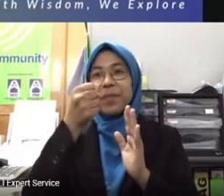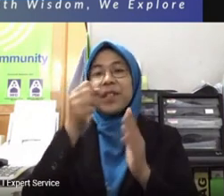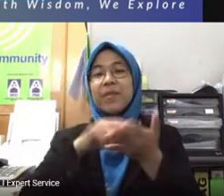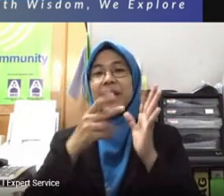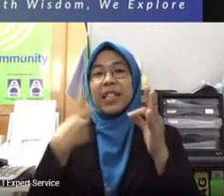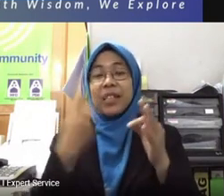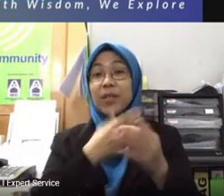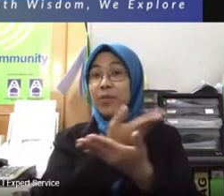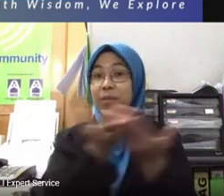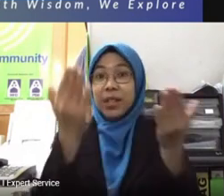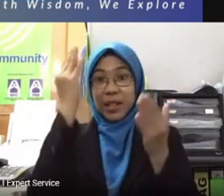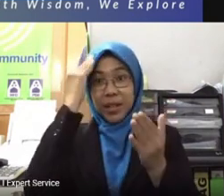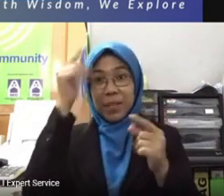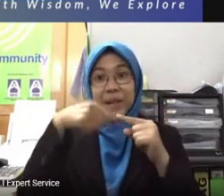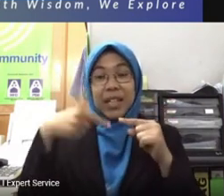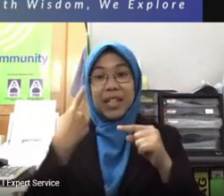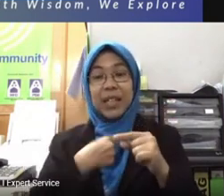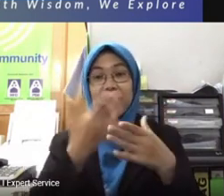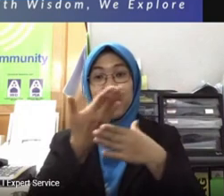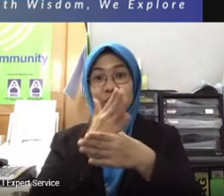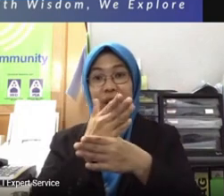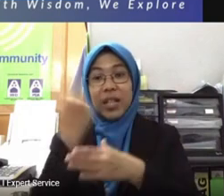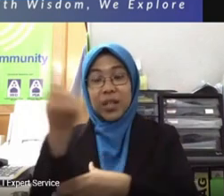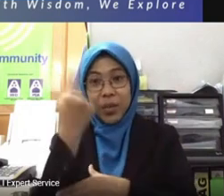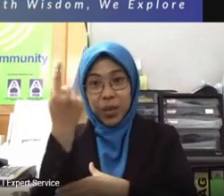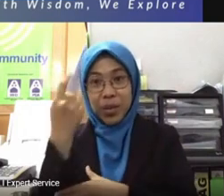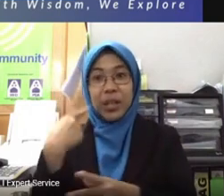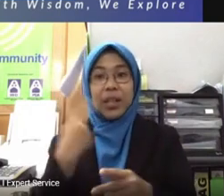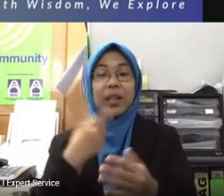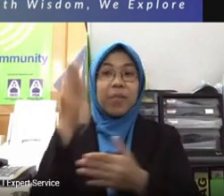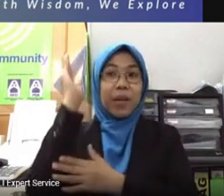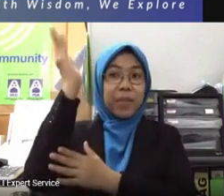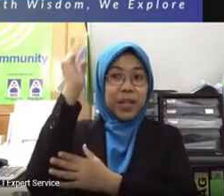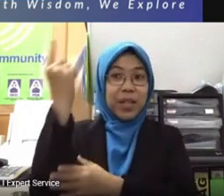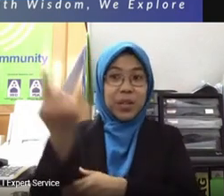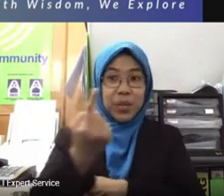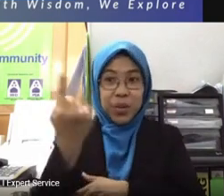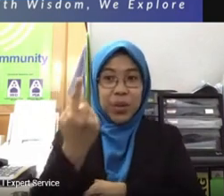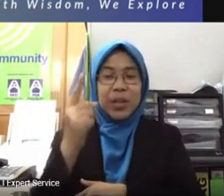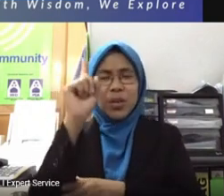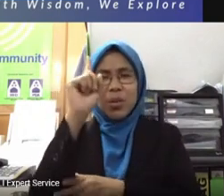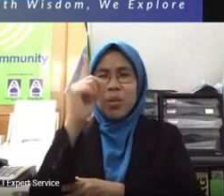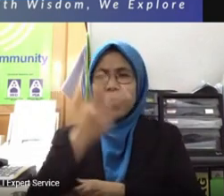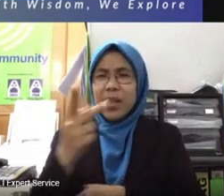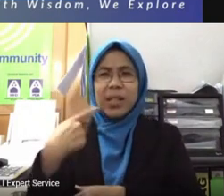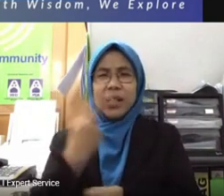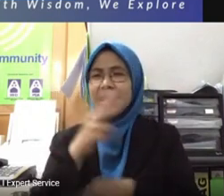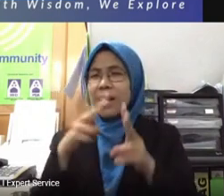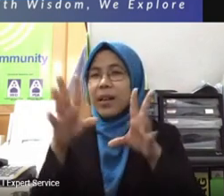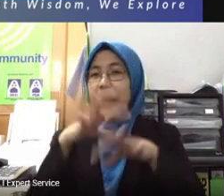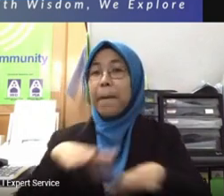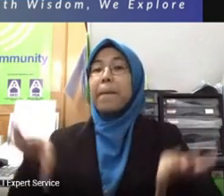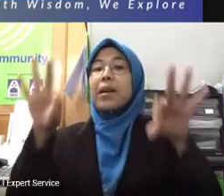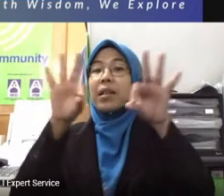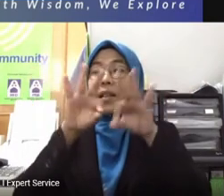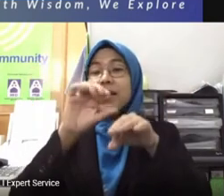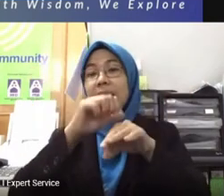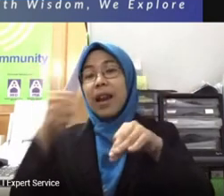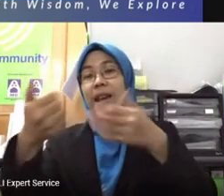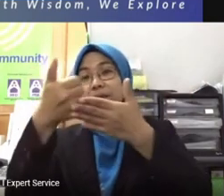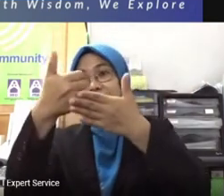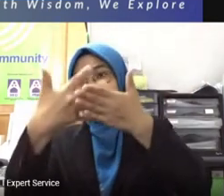kita semua sedia maklum, apabila kita nak share sesuatu, apabila kita nak present sesuatu, satu perkara yang sangat penting selain daripada konten